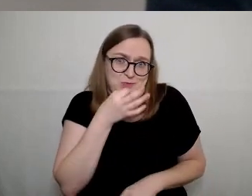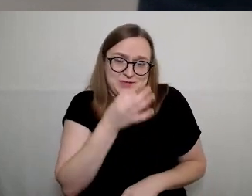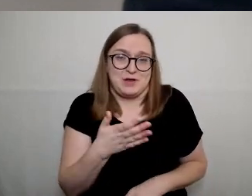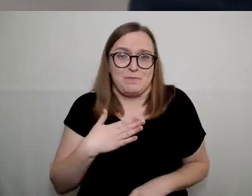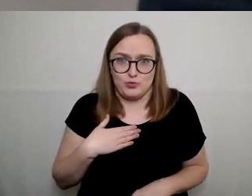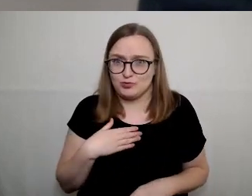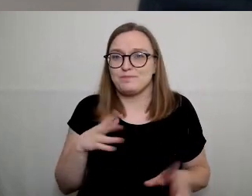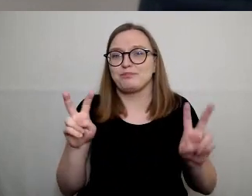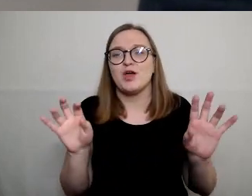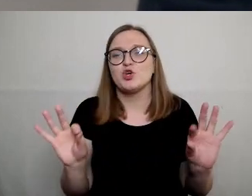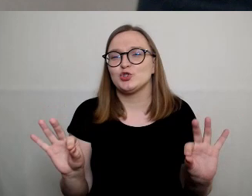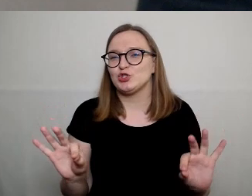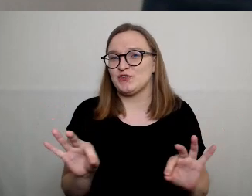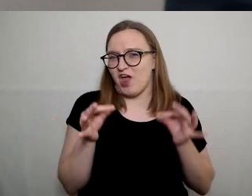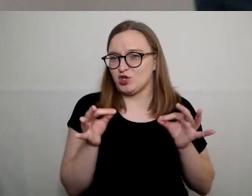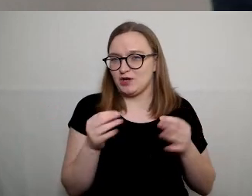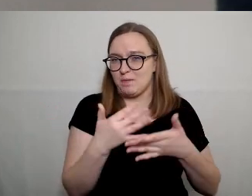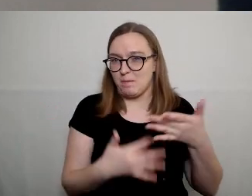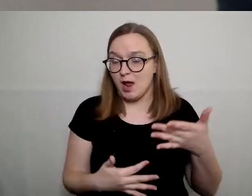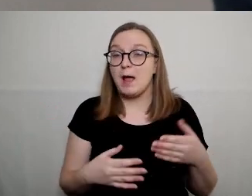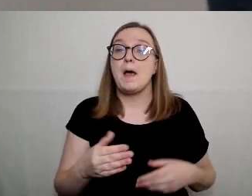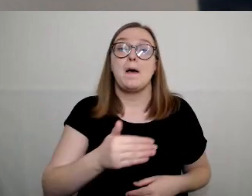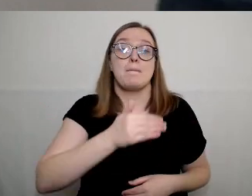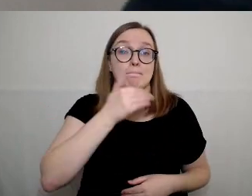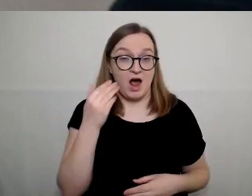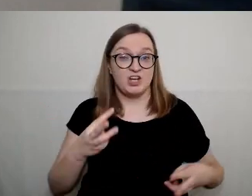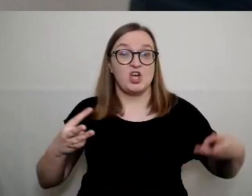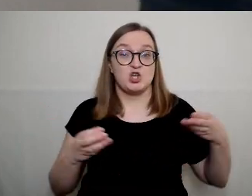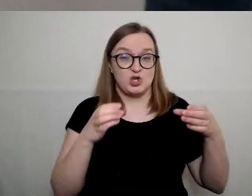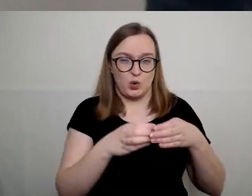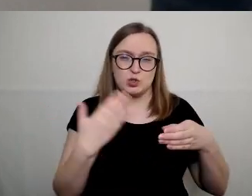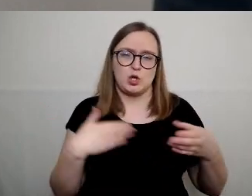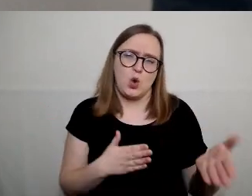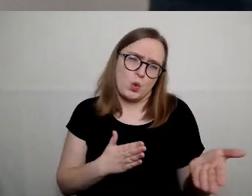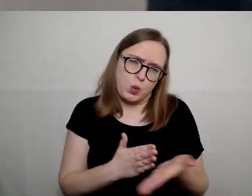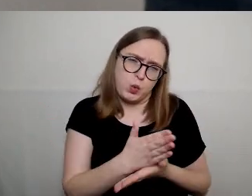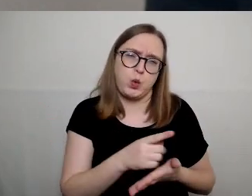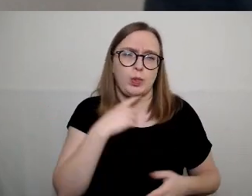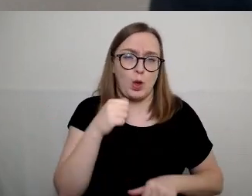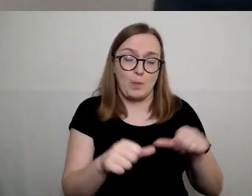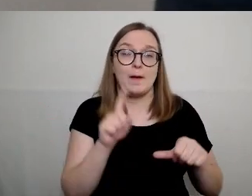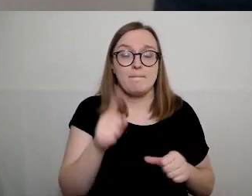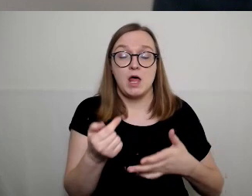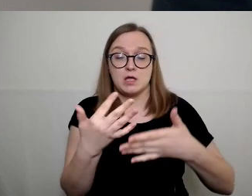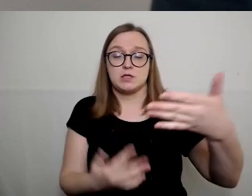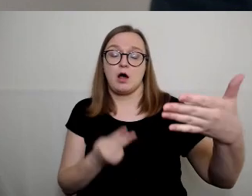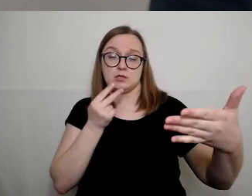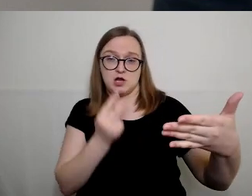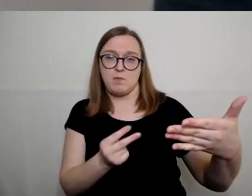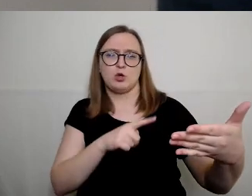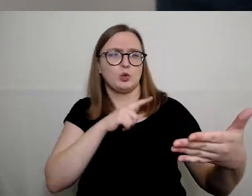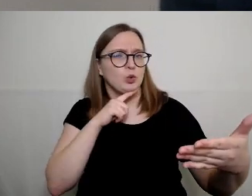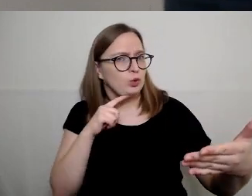šviežias. Partija, aš akiuosi, yra sena, bet mes sąrašą suformavom ir matau aš jame